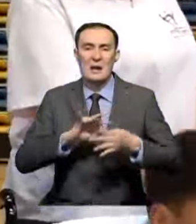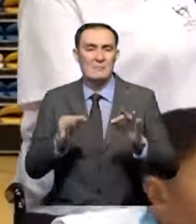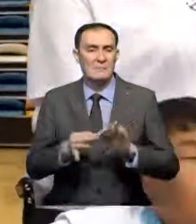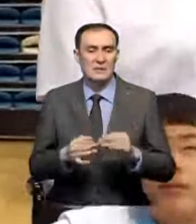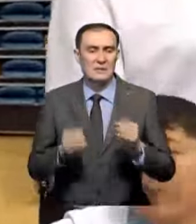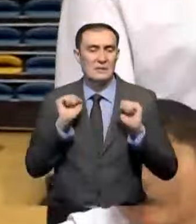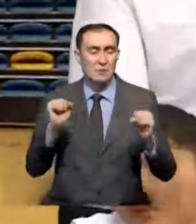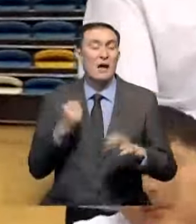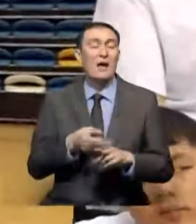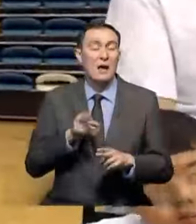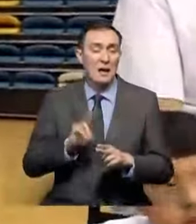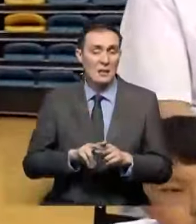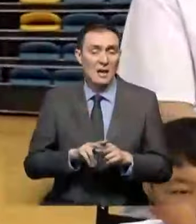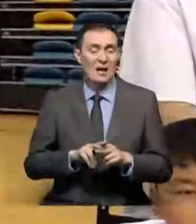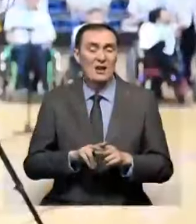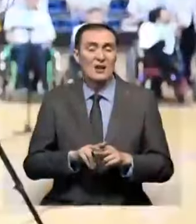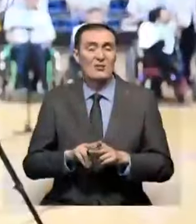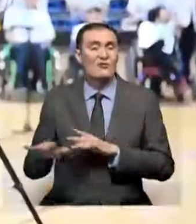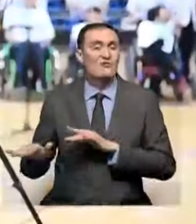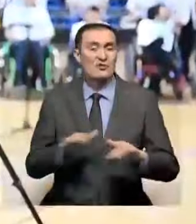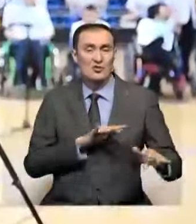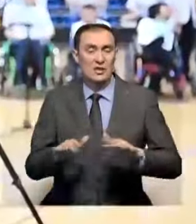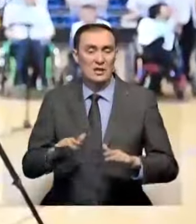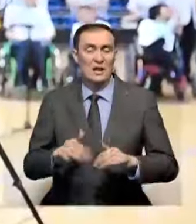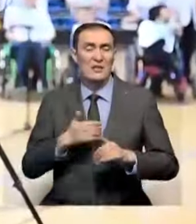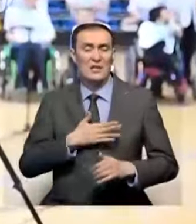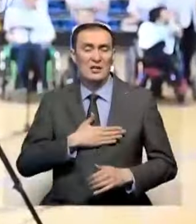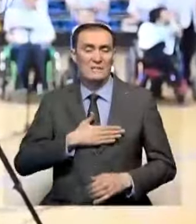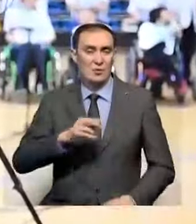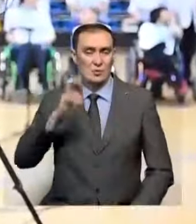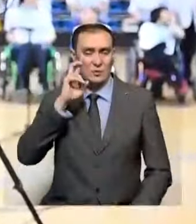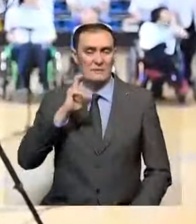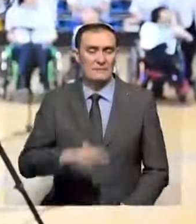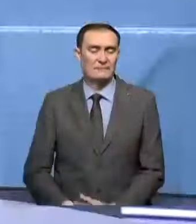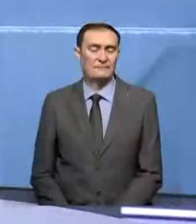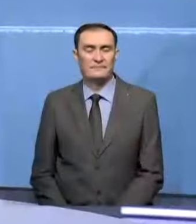спорта это движение в нашей стране